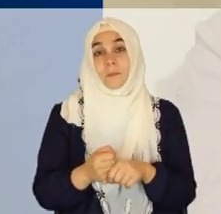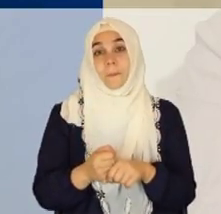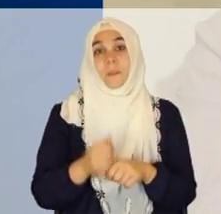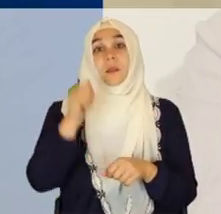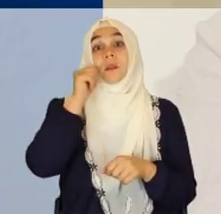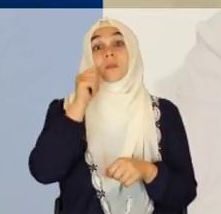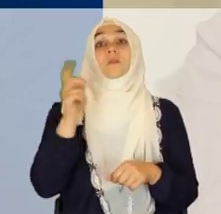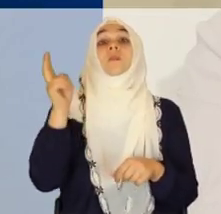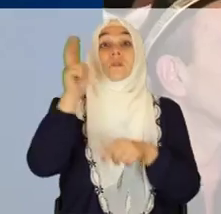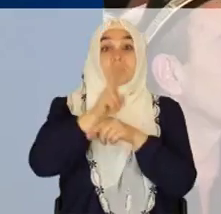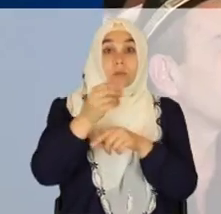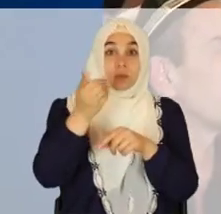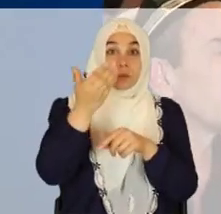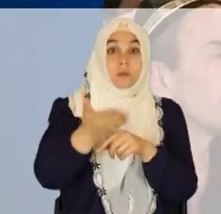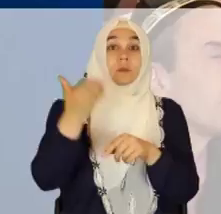Ertasiga yana chiqadi.